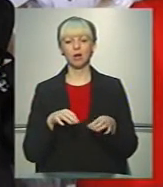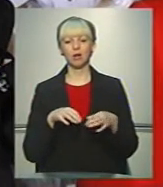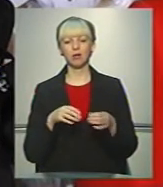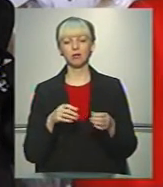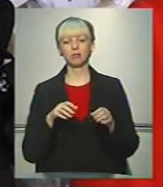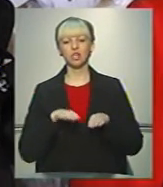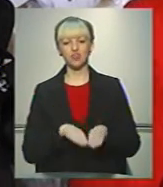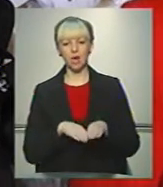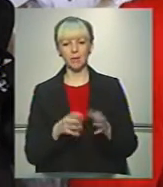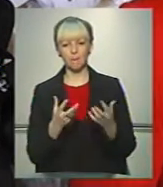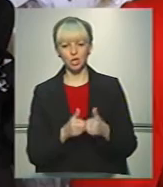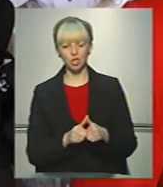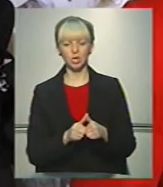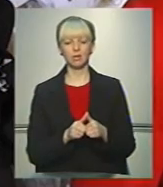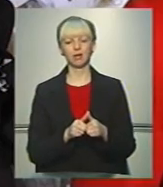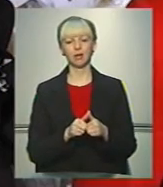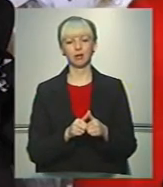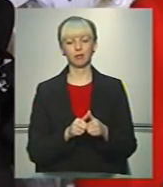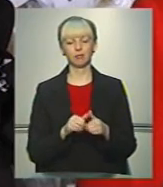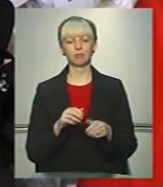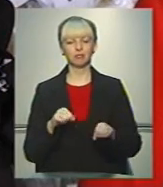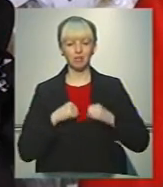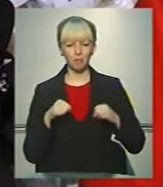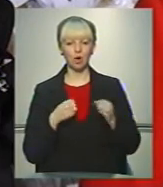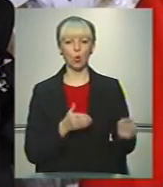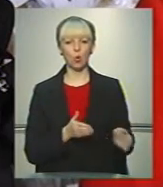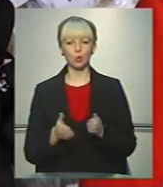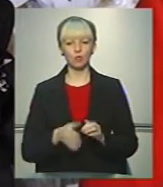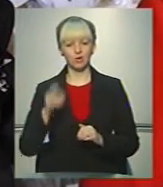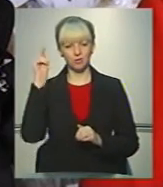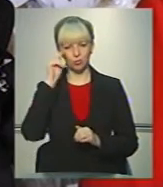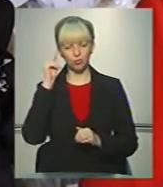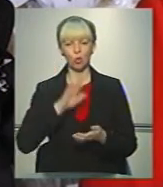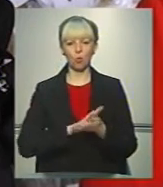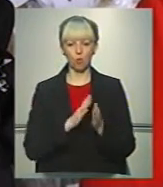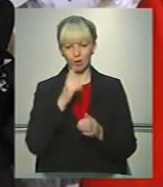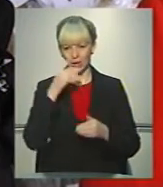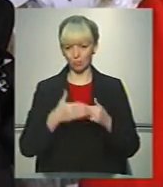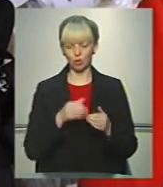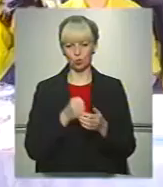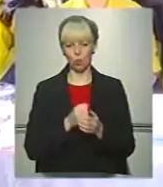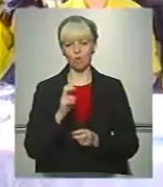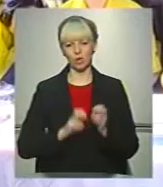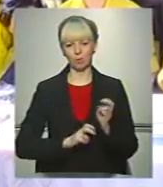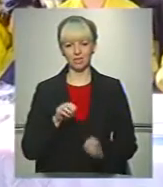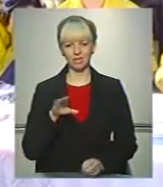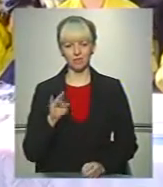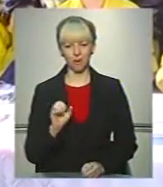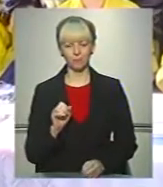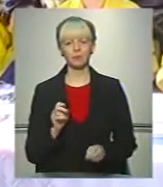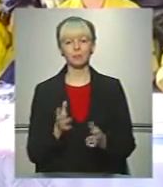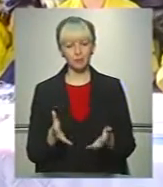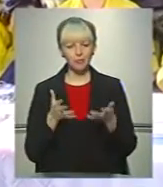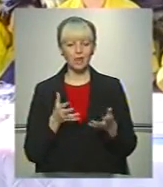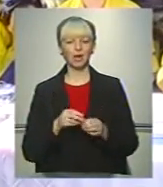і оновлюємо перукарські майстерні, тобто намагаємося готувати учнів в умовах, наближених до виробництва.